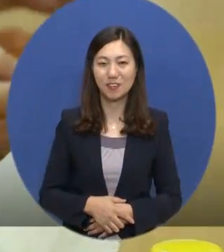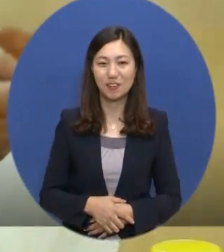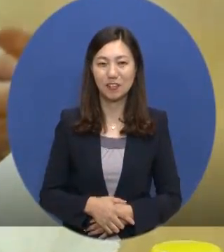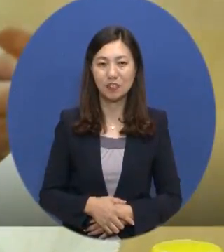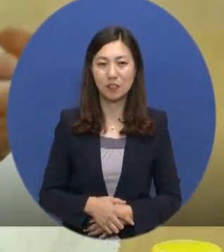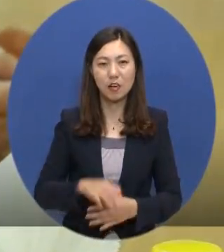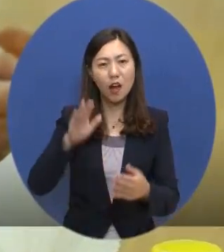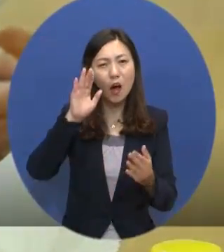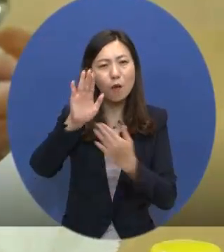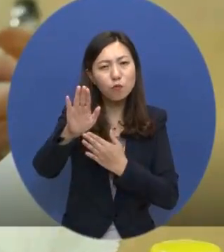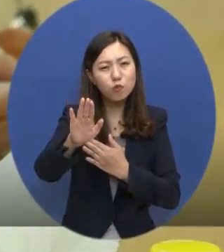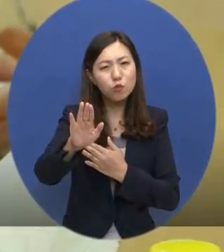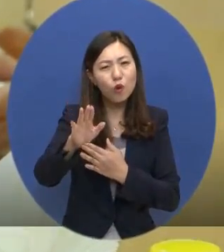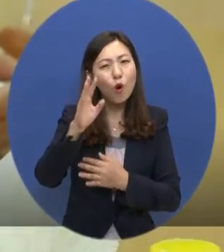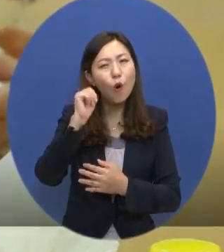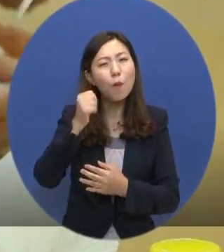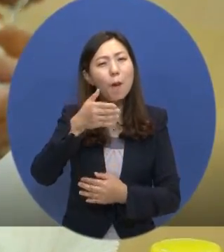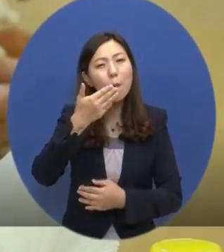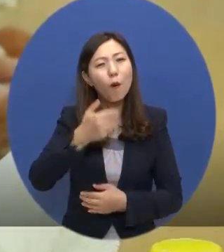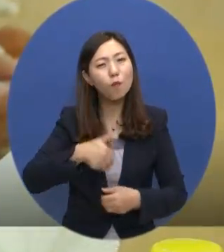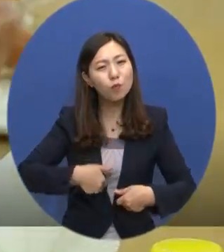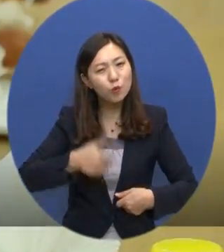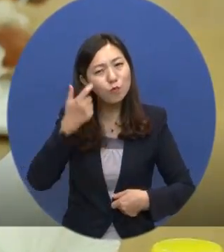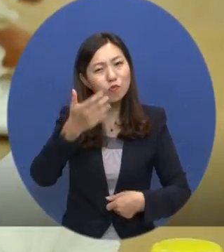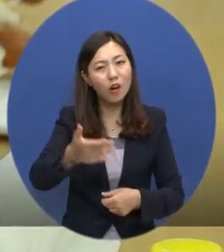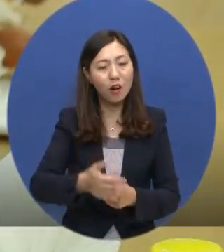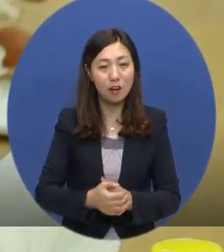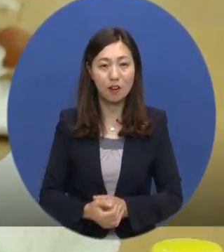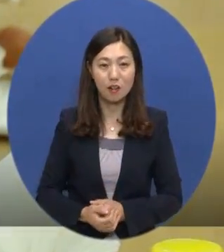거예요. 앞으로는 이제 얼마나 드셔야 되는 거예요?